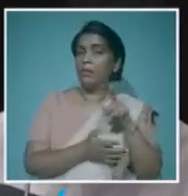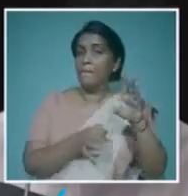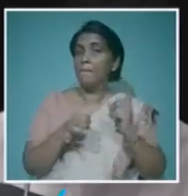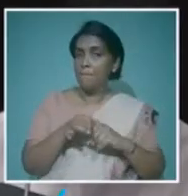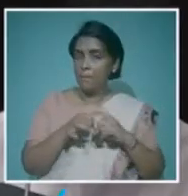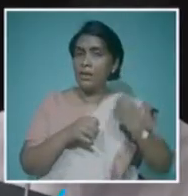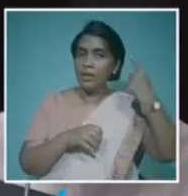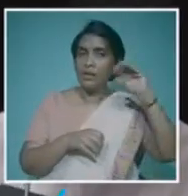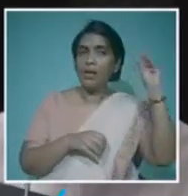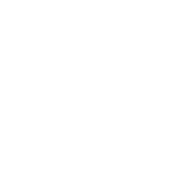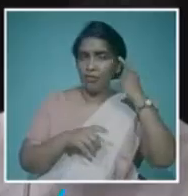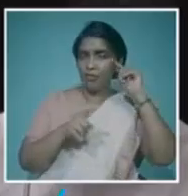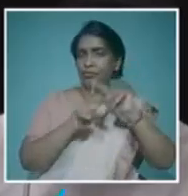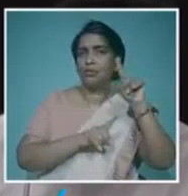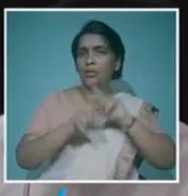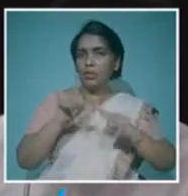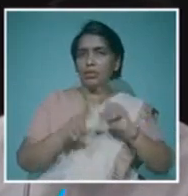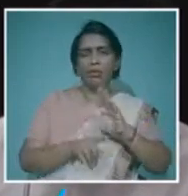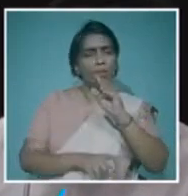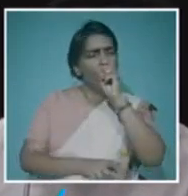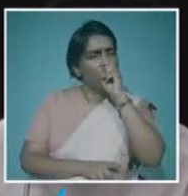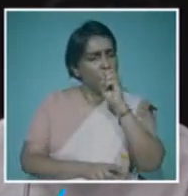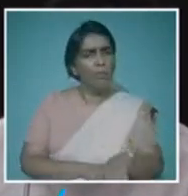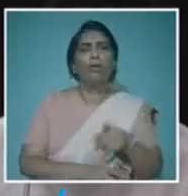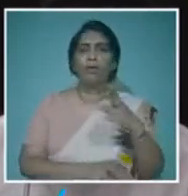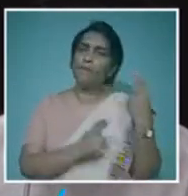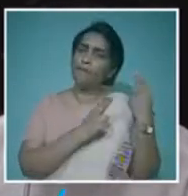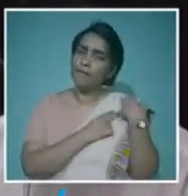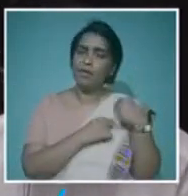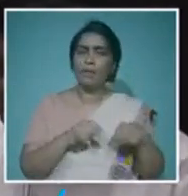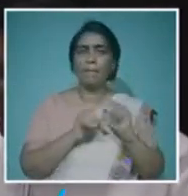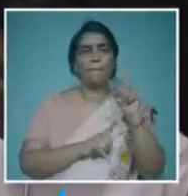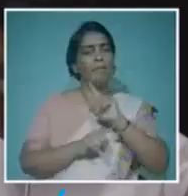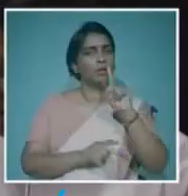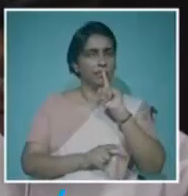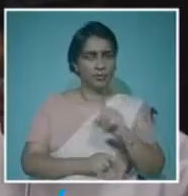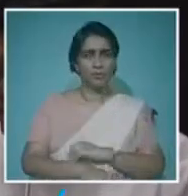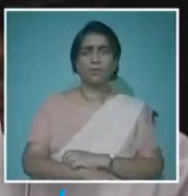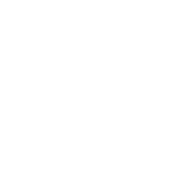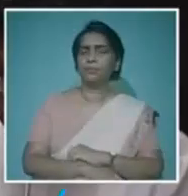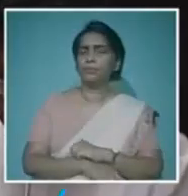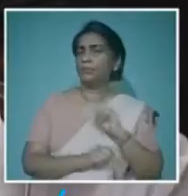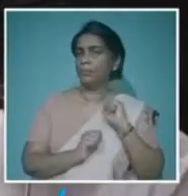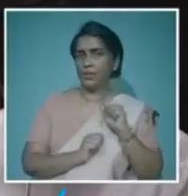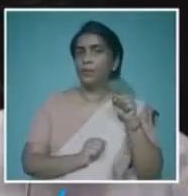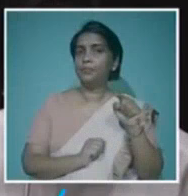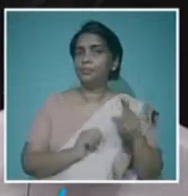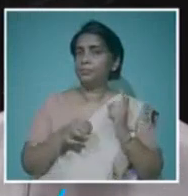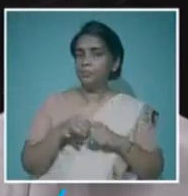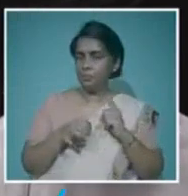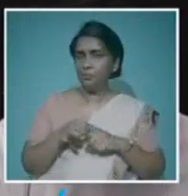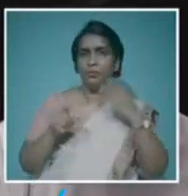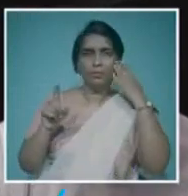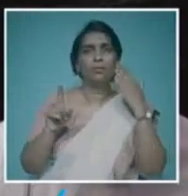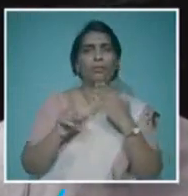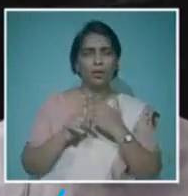සම්බන්ධව ඊයේ හවසම මම කතා කරා. අමූලික බොරුවක් කියලා වගකීමක් අතව මේ පාර්ලිමේන්තුවේදී මම කියනවා මේක. මොකද හේතුව මේ ප්‍රශ්නයට